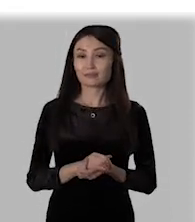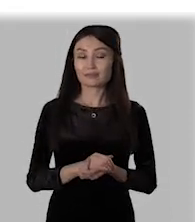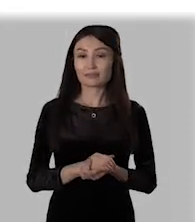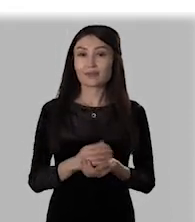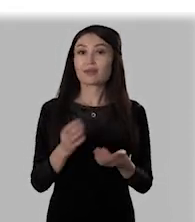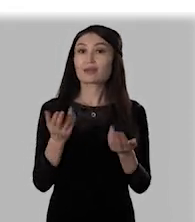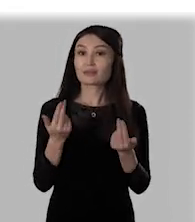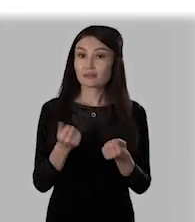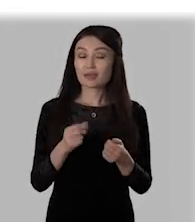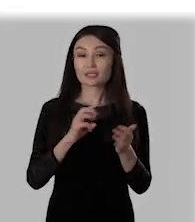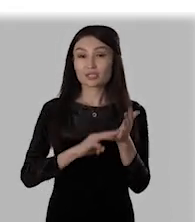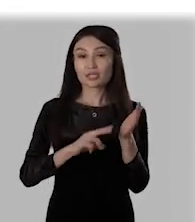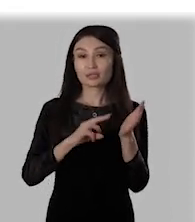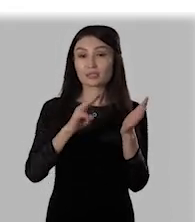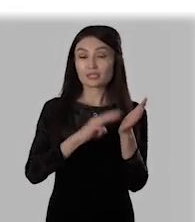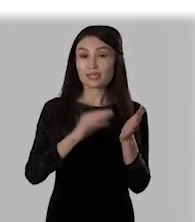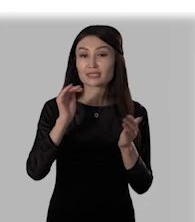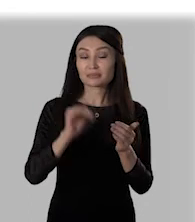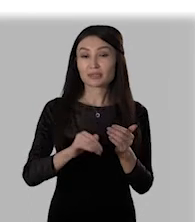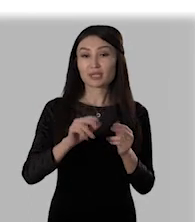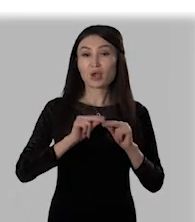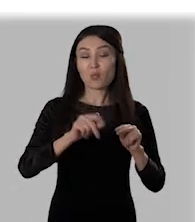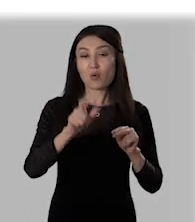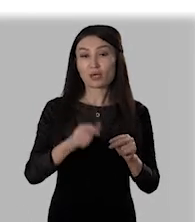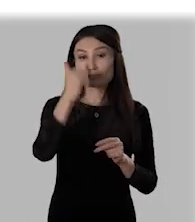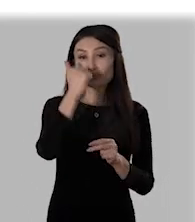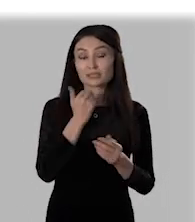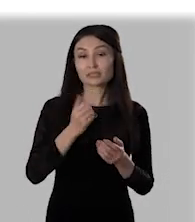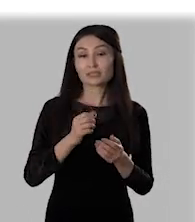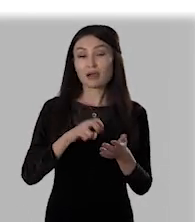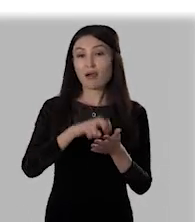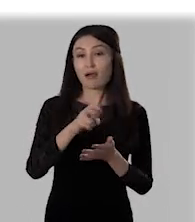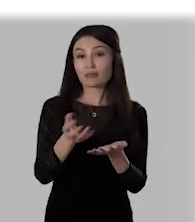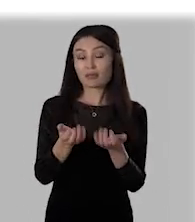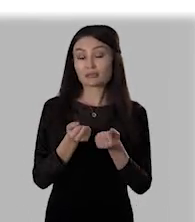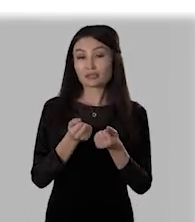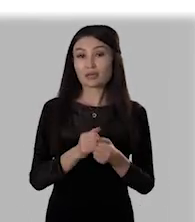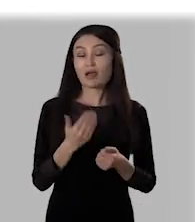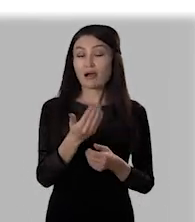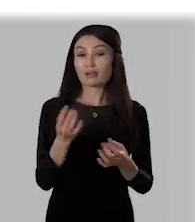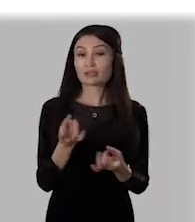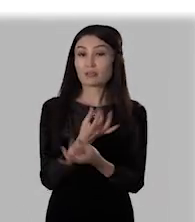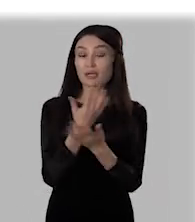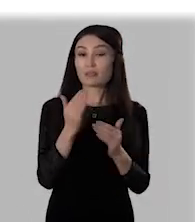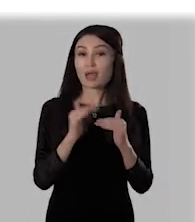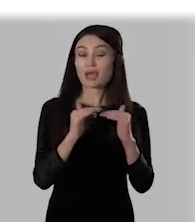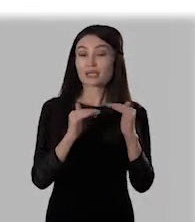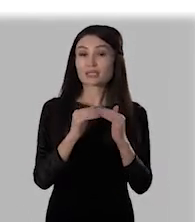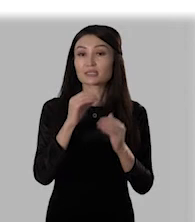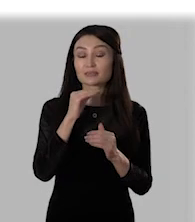Ооба, 78 000дей мугалим. Ыраазычылык кат алышты. Алардын майрамы кесиптик